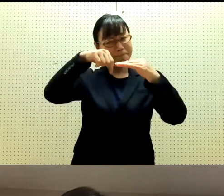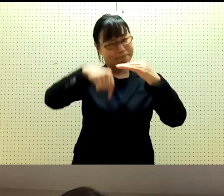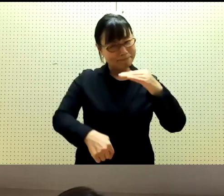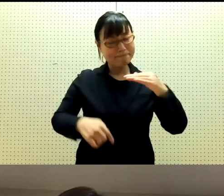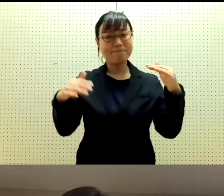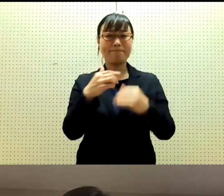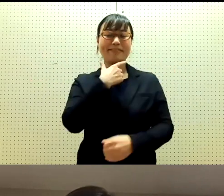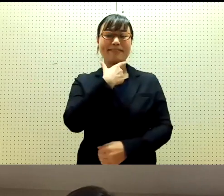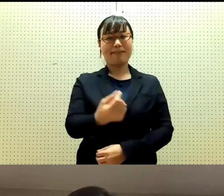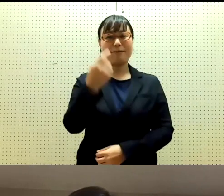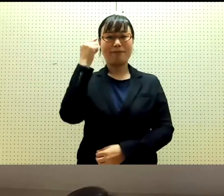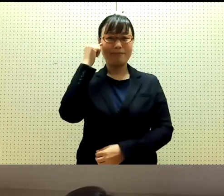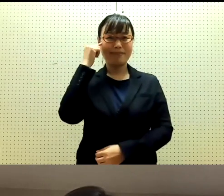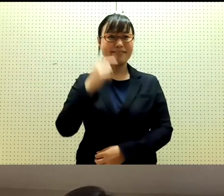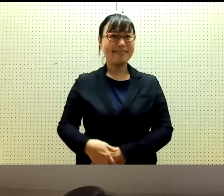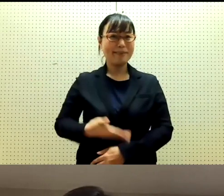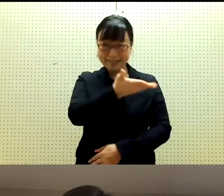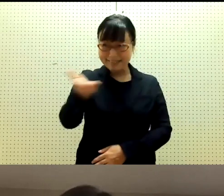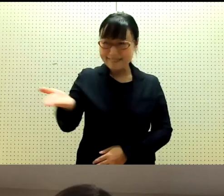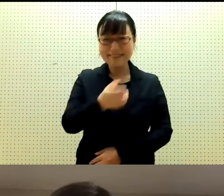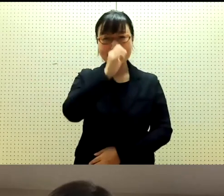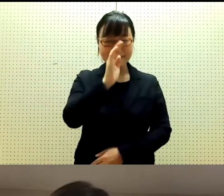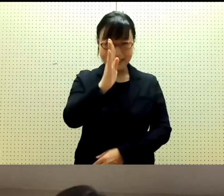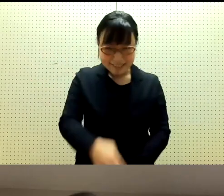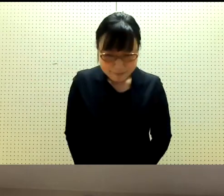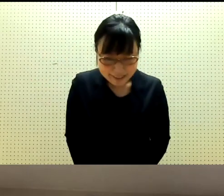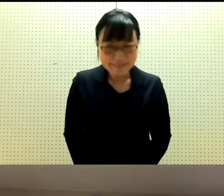ております。どうぞ登壇者の皆様よろしくお願いいたします。